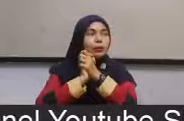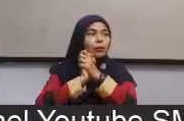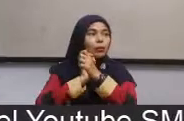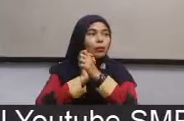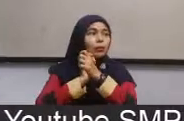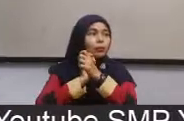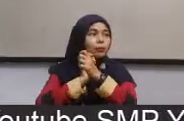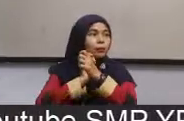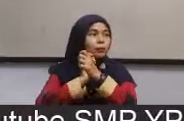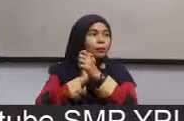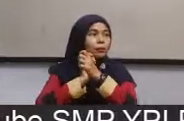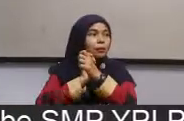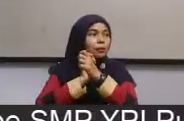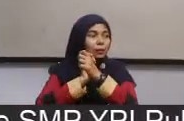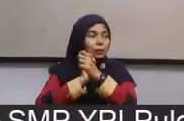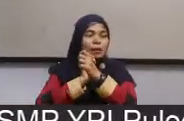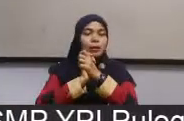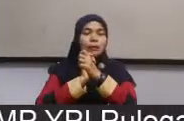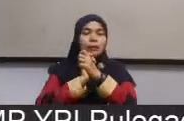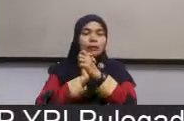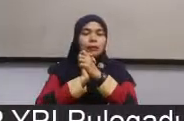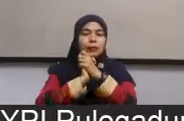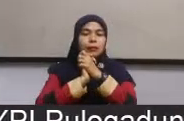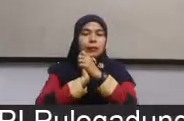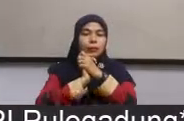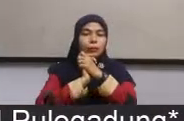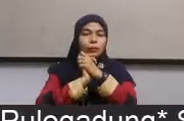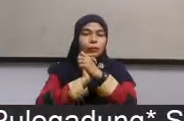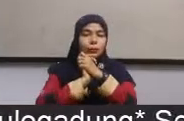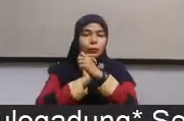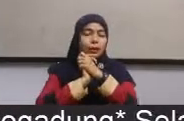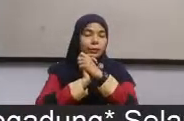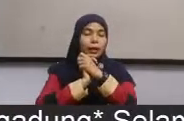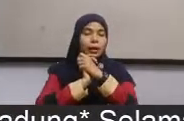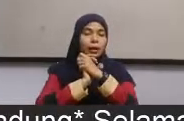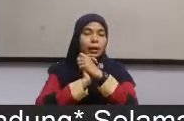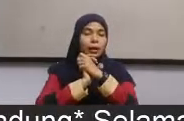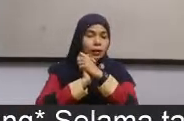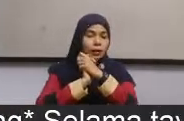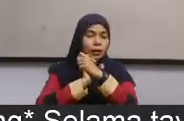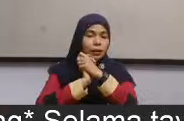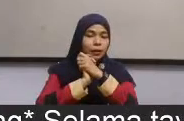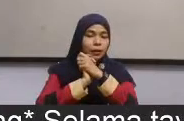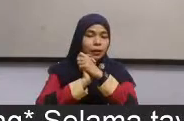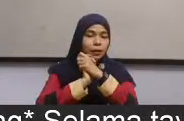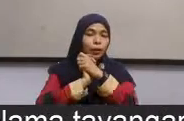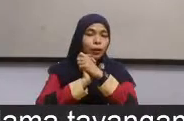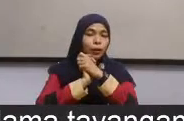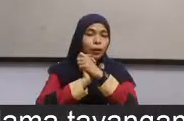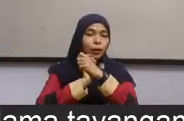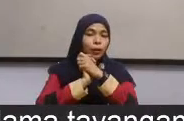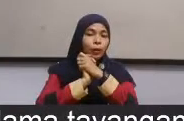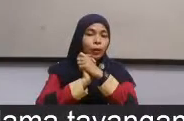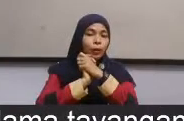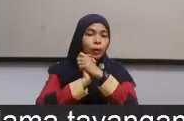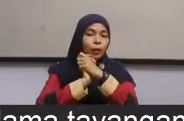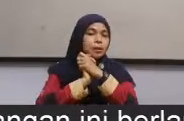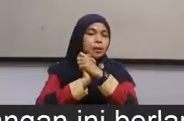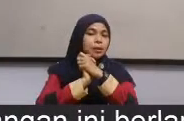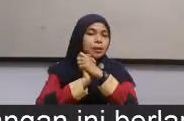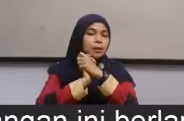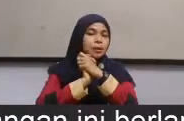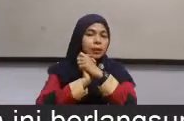suka roboh ya itu Kalian juga harus cari tahu itu boleh mengikuti